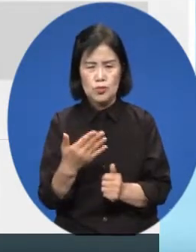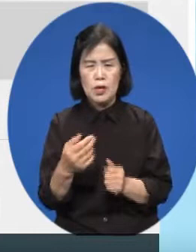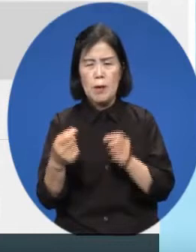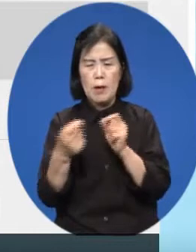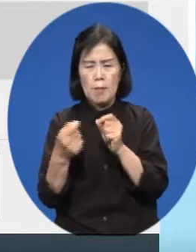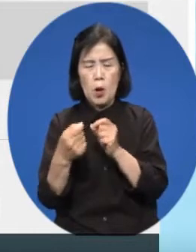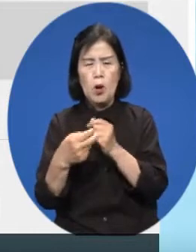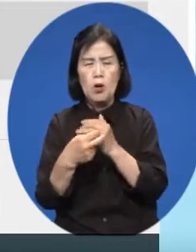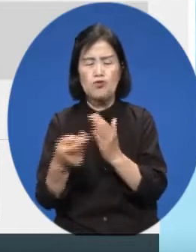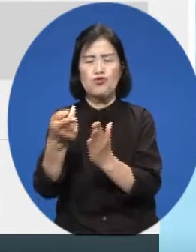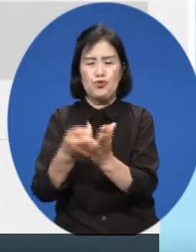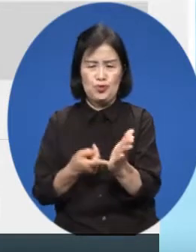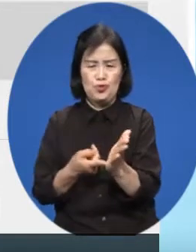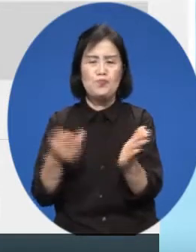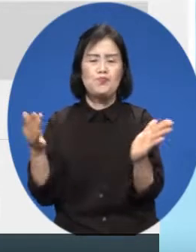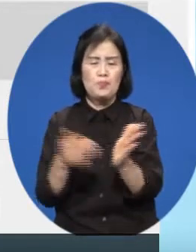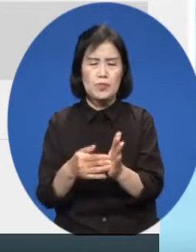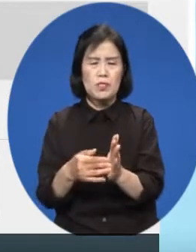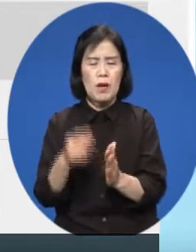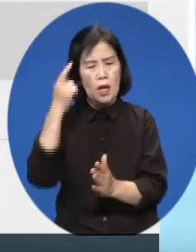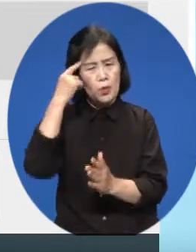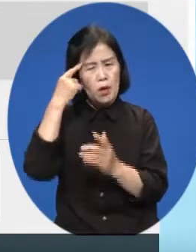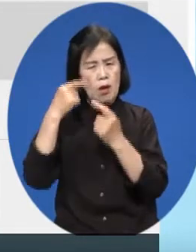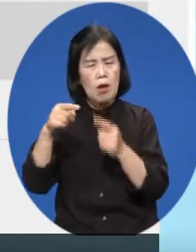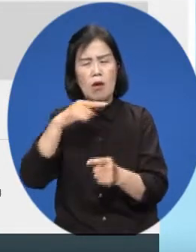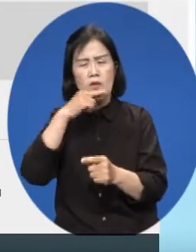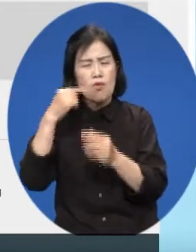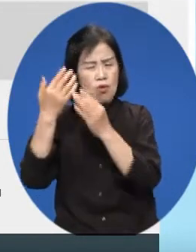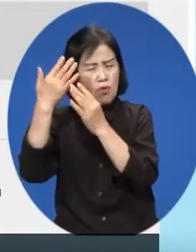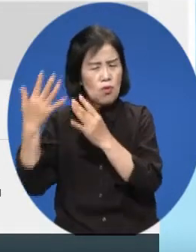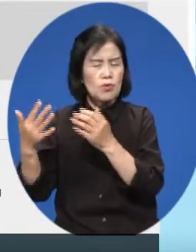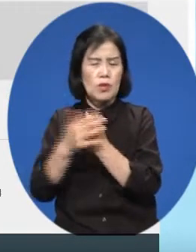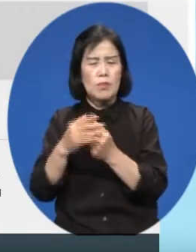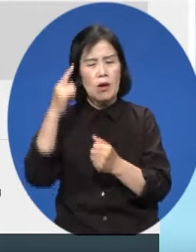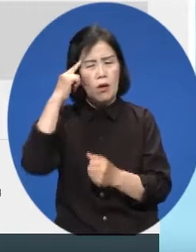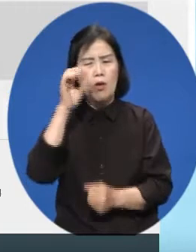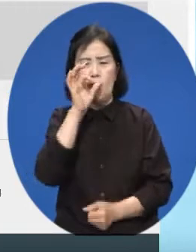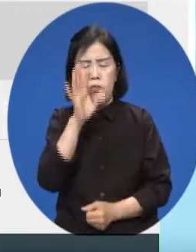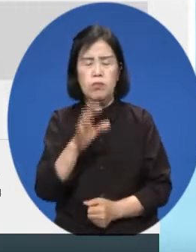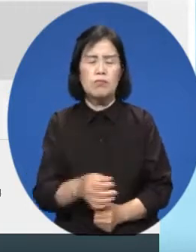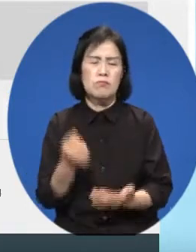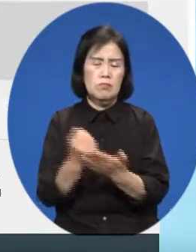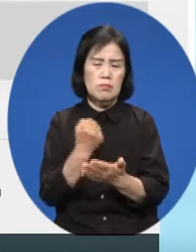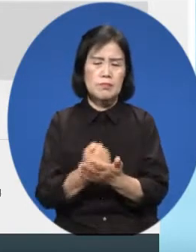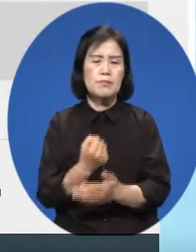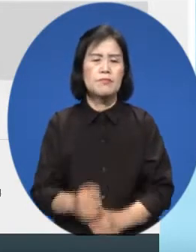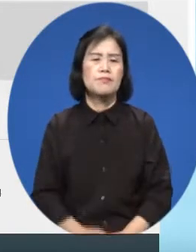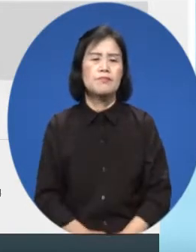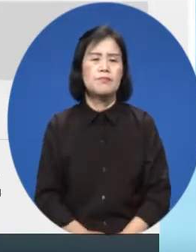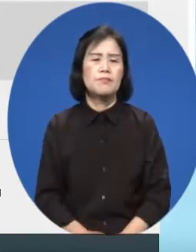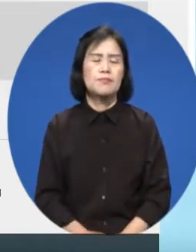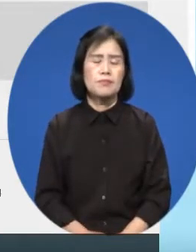병원으로 옮겨서 수술을 받게 집안은 내출혈 증세 등으로 아직까지 의식 불명인 상황입니다 안타까운 상황을 알 수가 있는데요 아